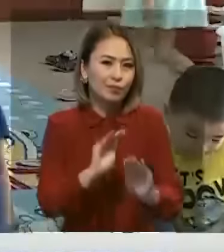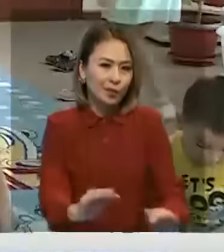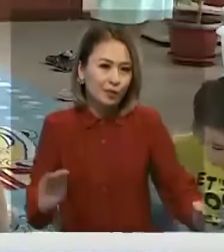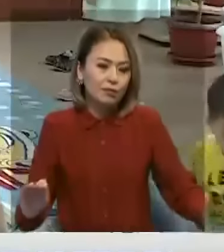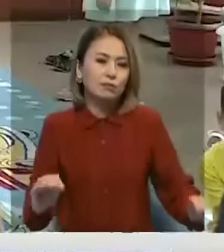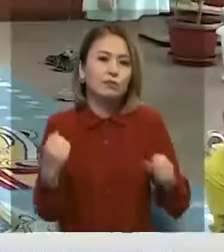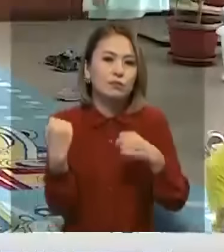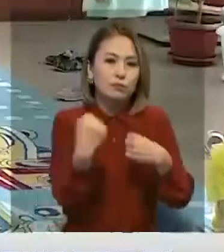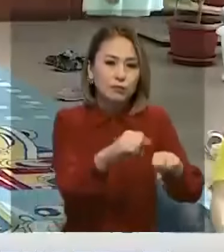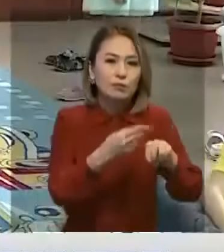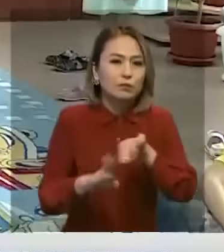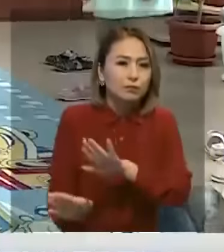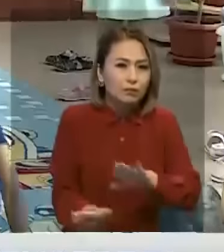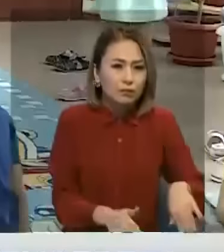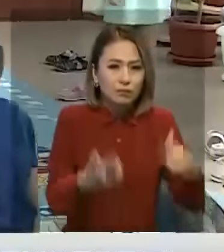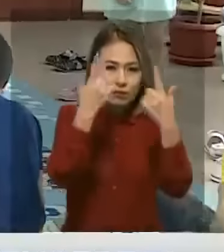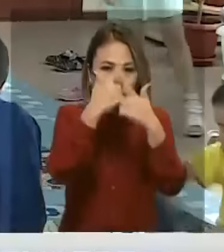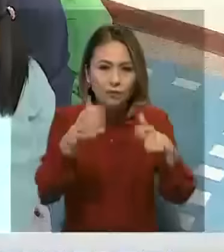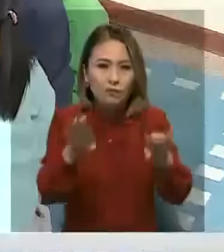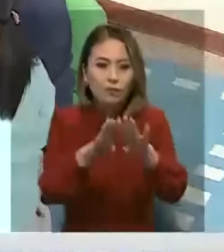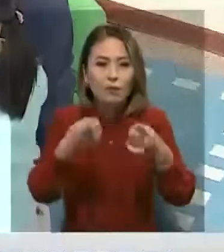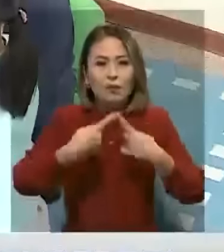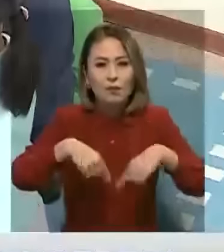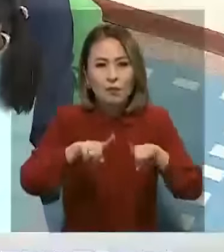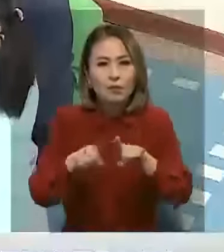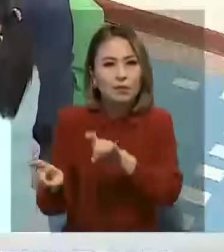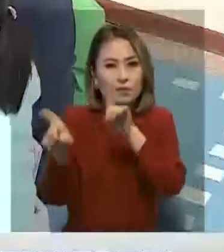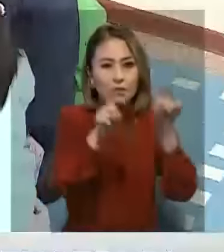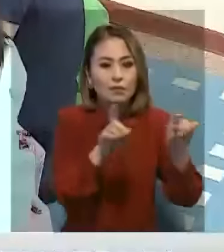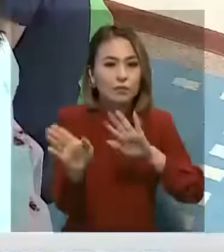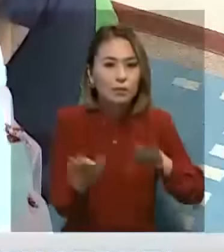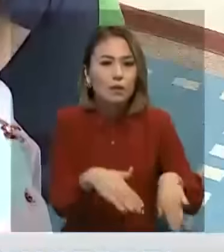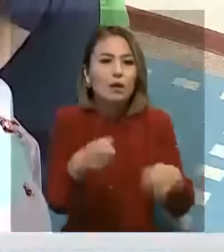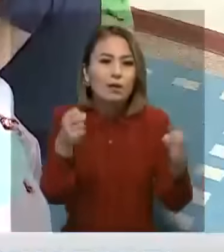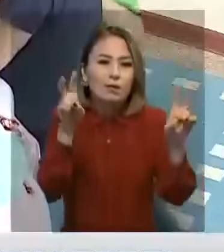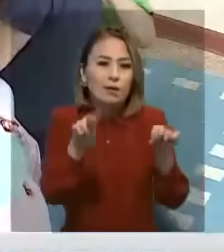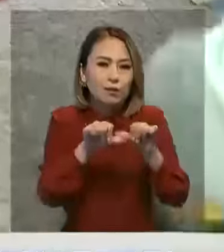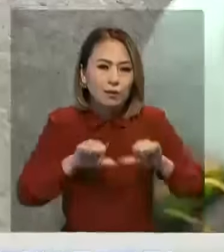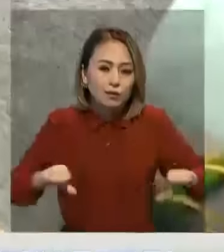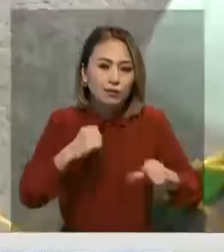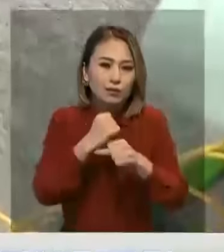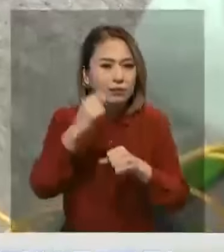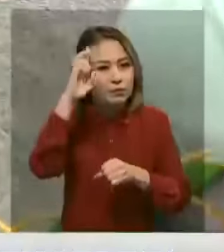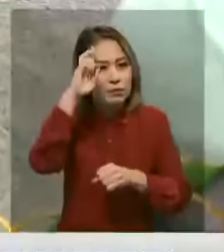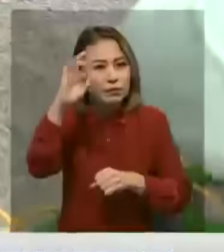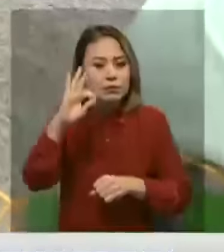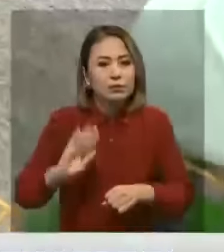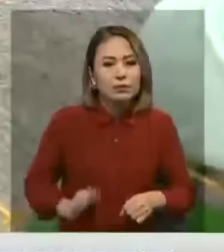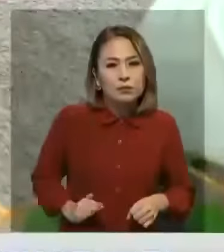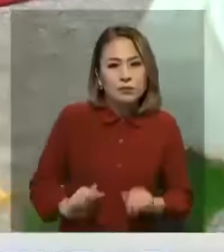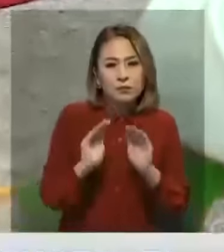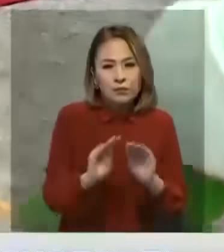бүлдіршінді жабылып ұрып тастады. Осыдан кейін ведомство шара қолдануға көшкен сынды. Арнайы комиссия құрылып, мемлекеттік